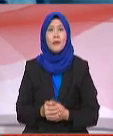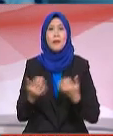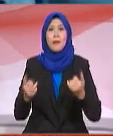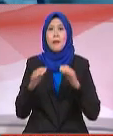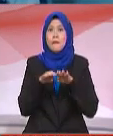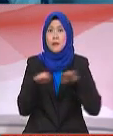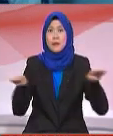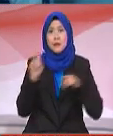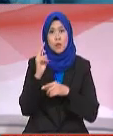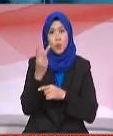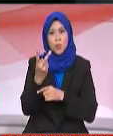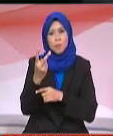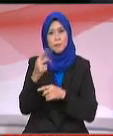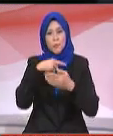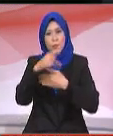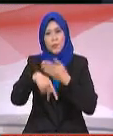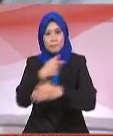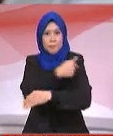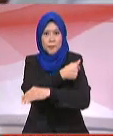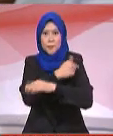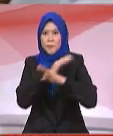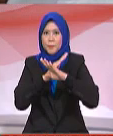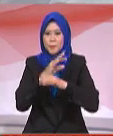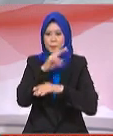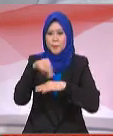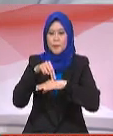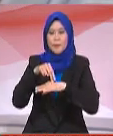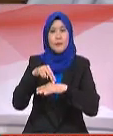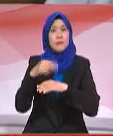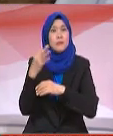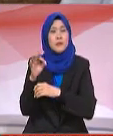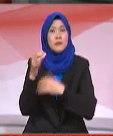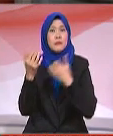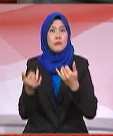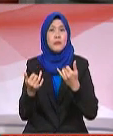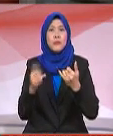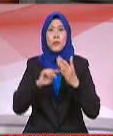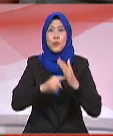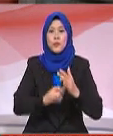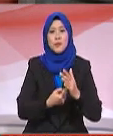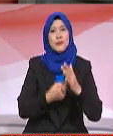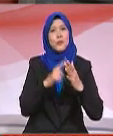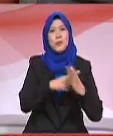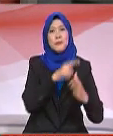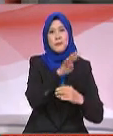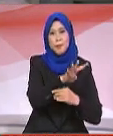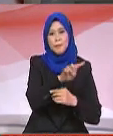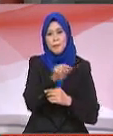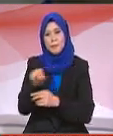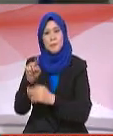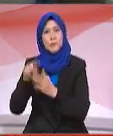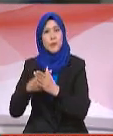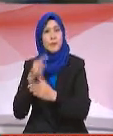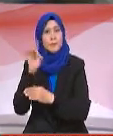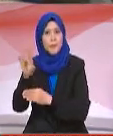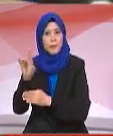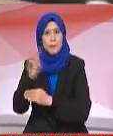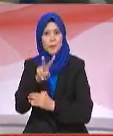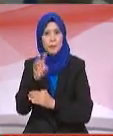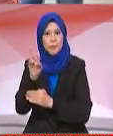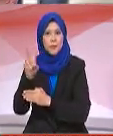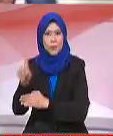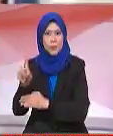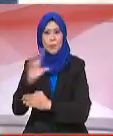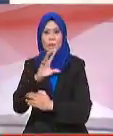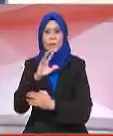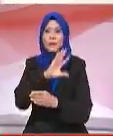Fasa kedua program imunisasi COVID-19 kebangsaan dijangka bermula pada bulan April sehingga Ogos 2021 dan